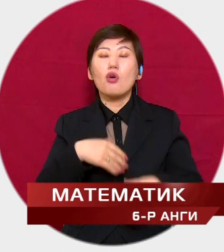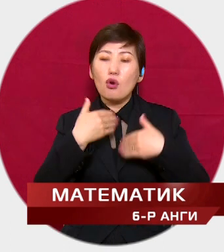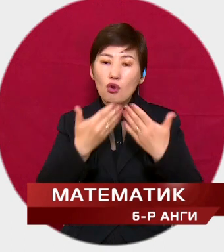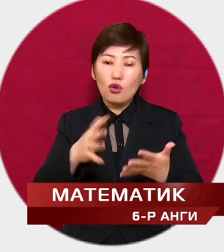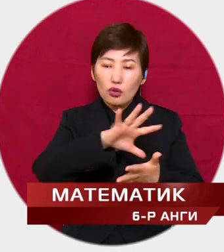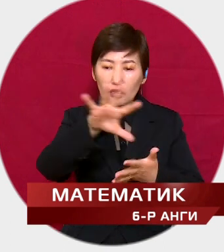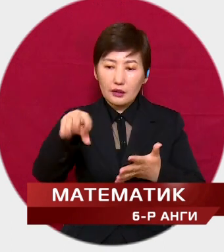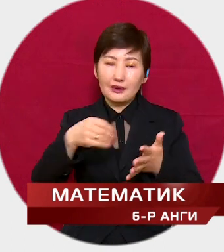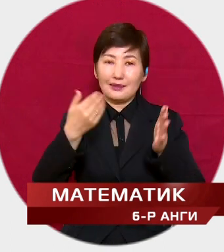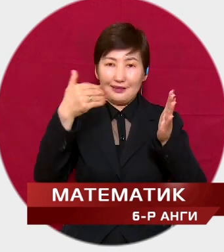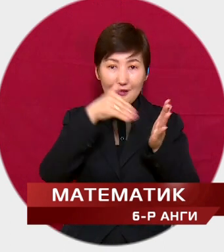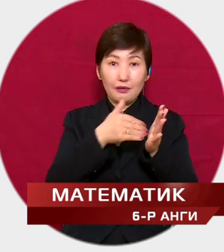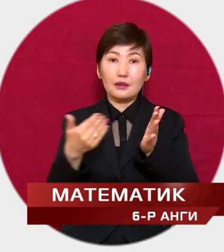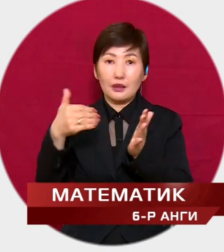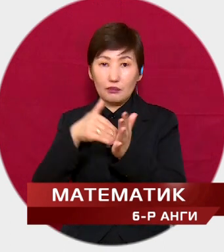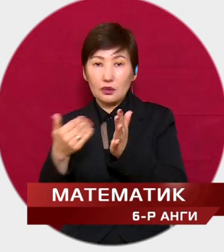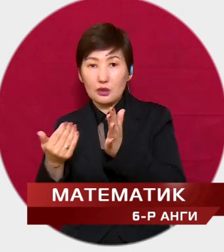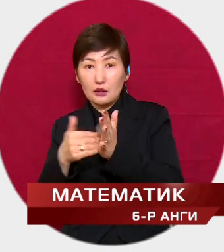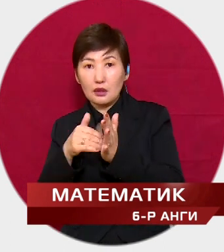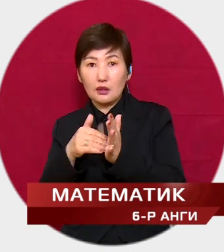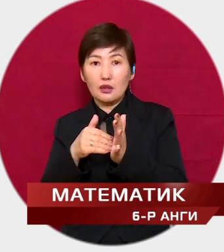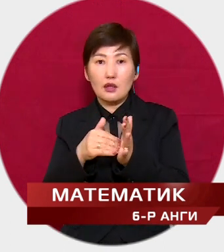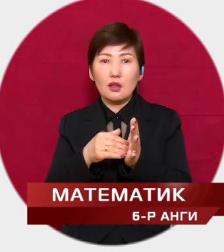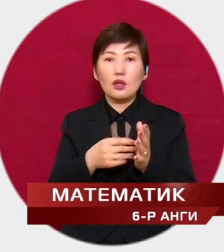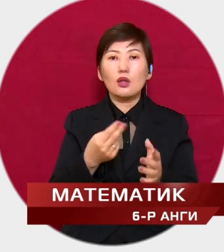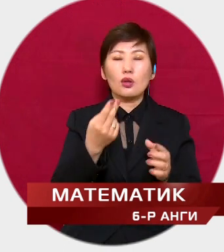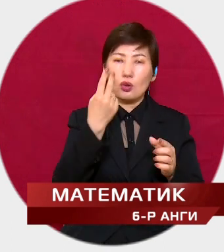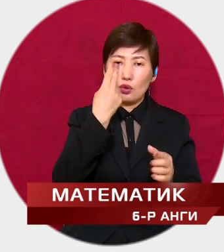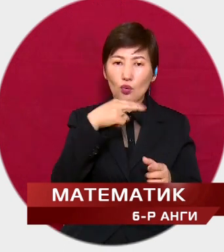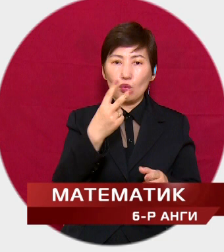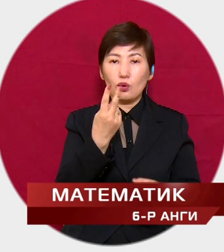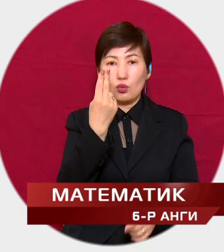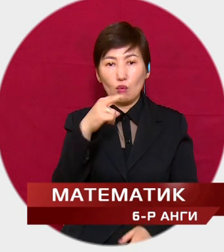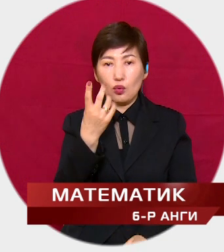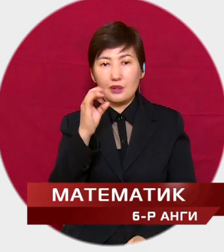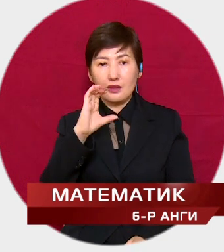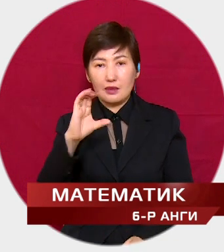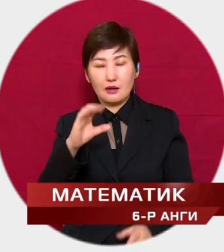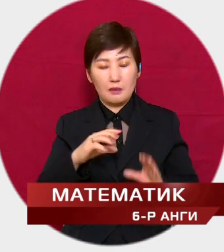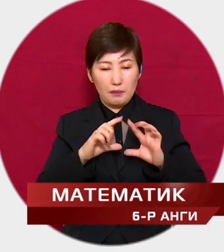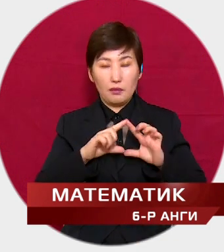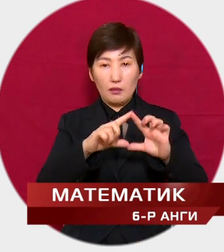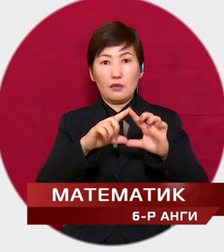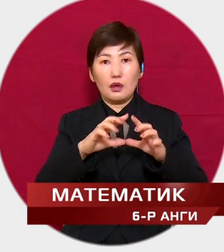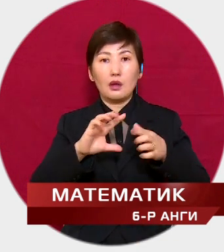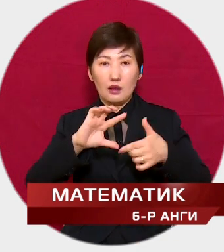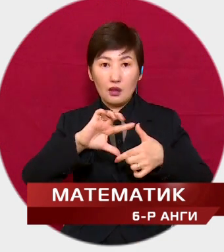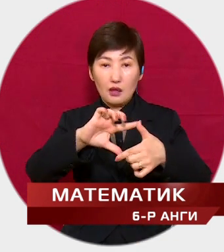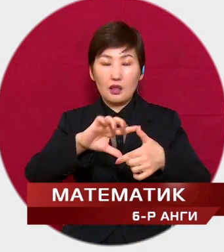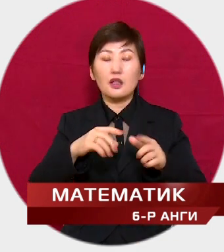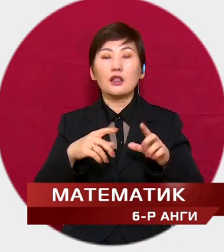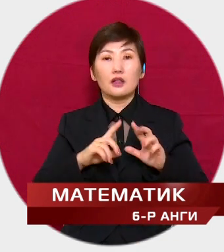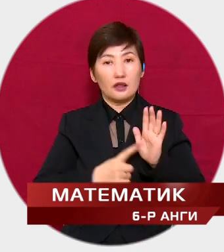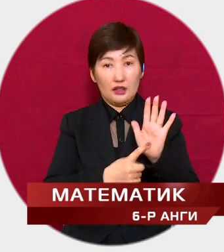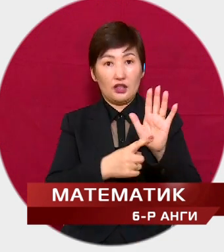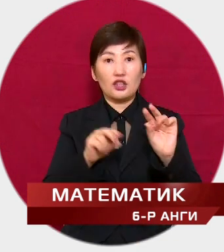давтамжийг юугаар дүрсээр илэрхийлэл гэж ойлгож болно. За эндээс пиктограммынхаас харж